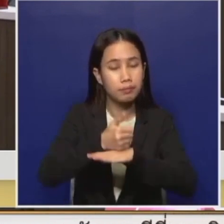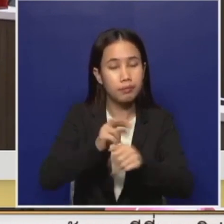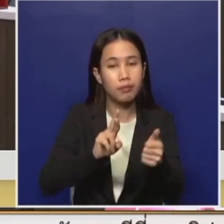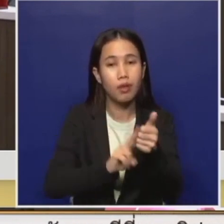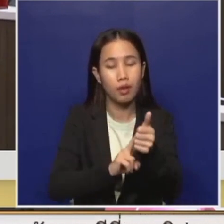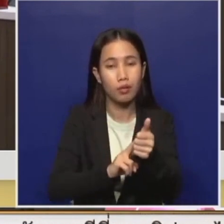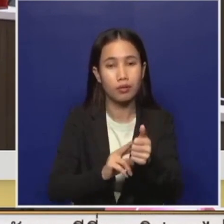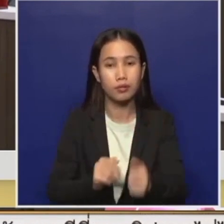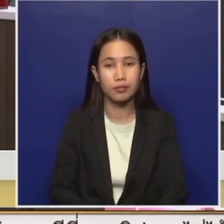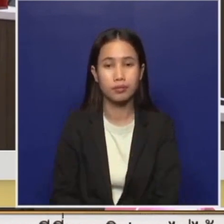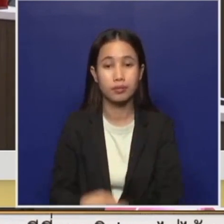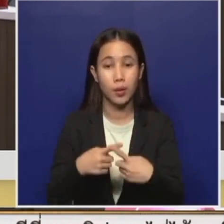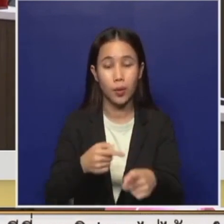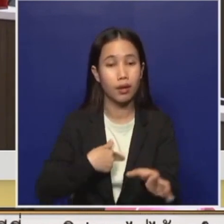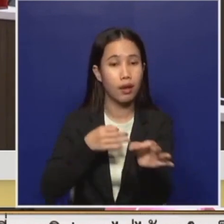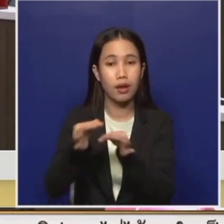ท่านไมชยแ้งครับ